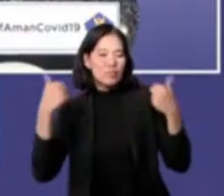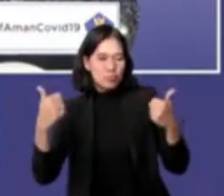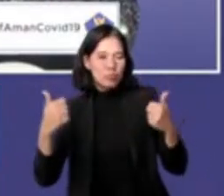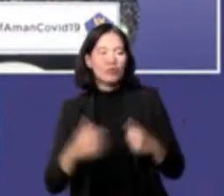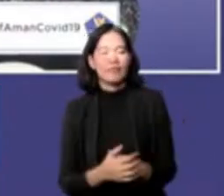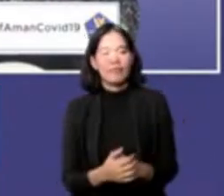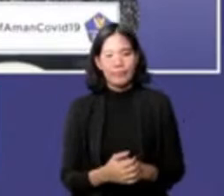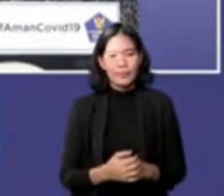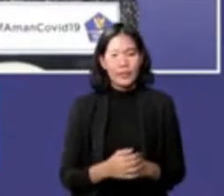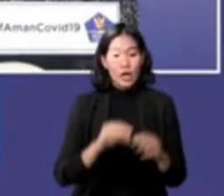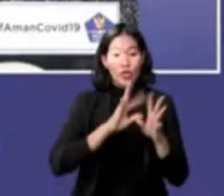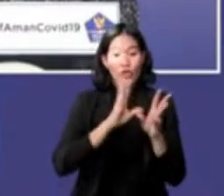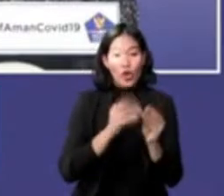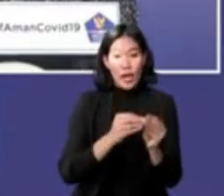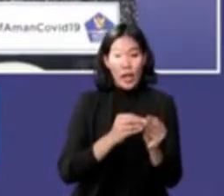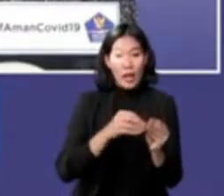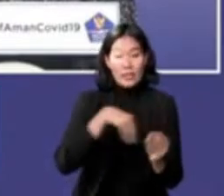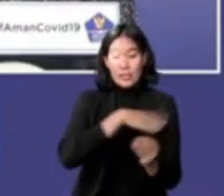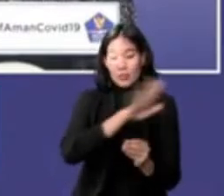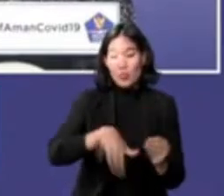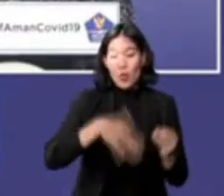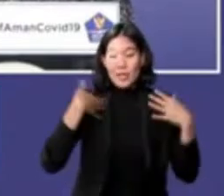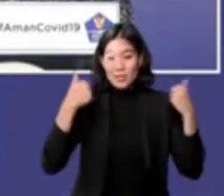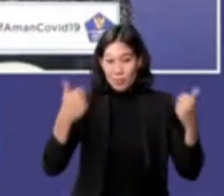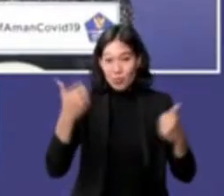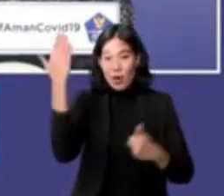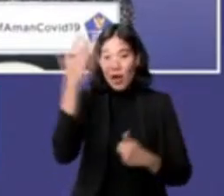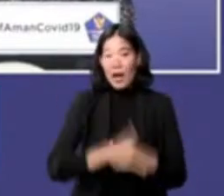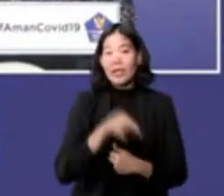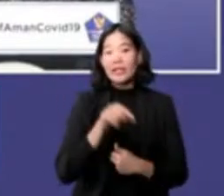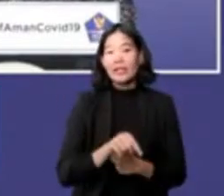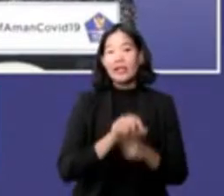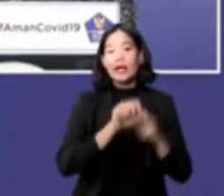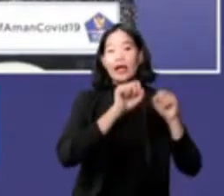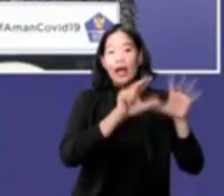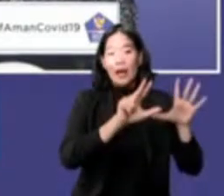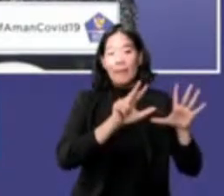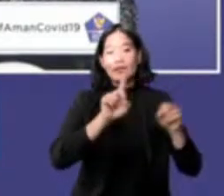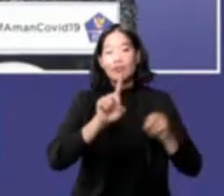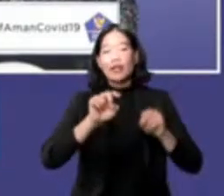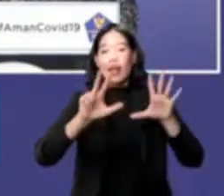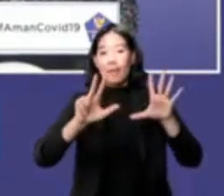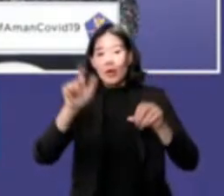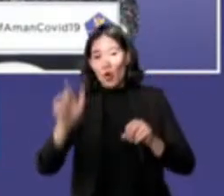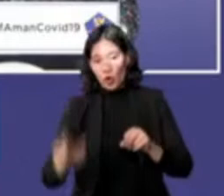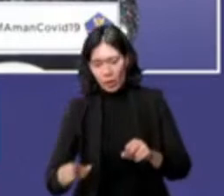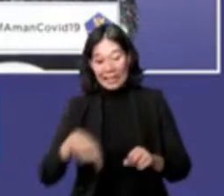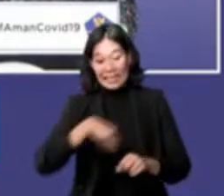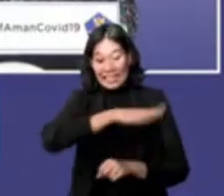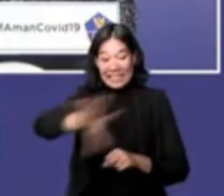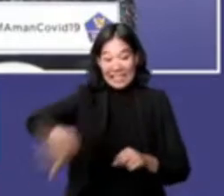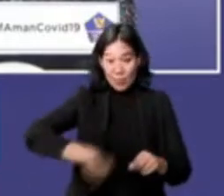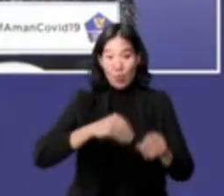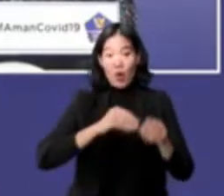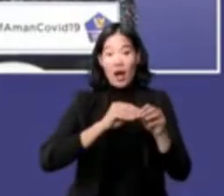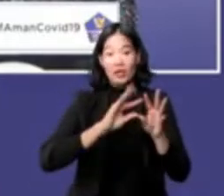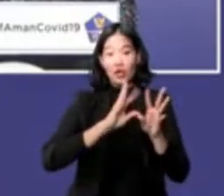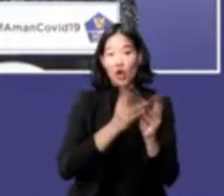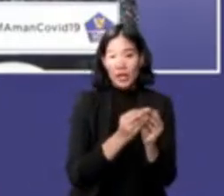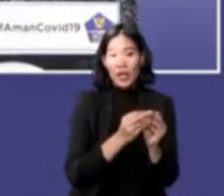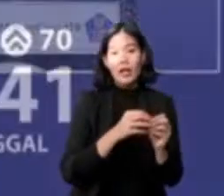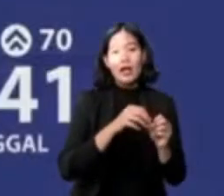sembuh. Kalau kita lihat total keseluruhan yang sembuh pada hari ini adalah 814 orang, sehingga akumulasinya